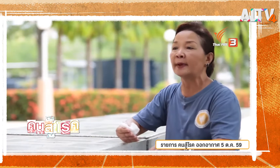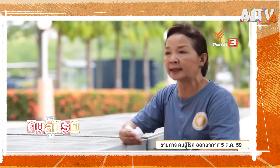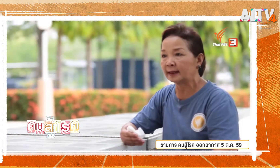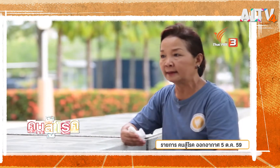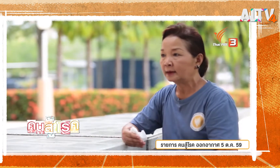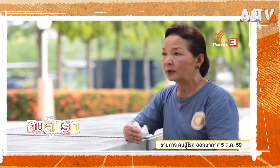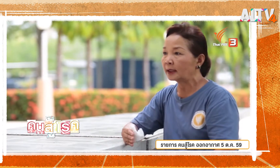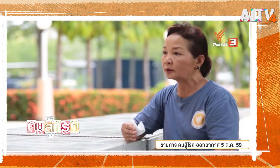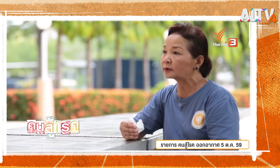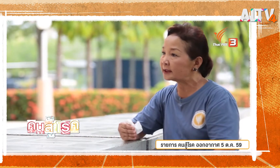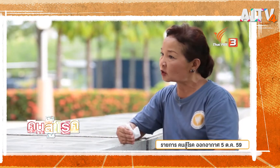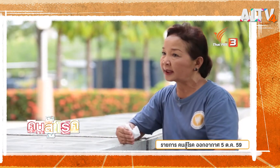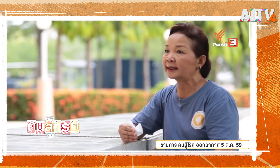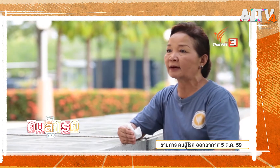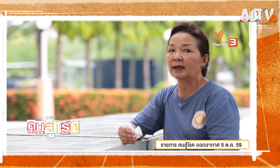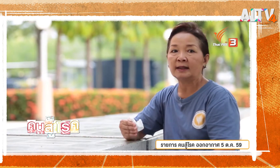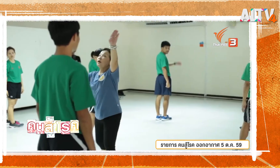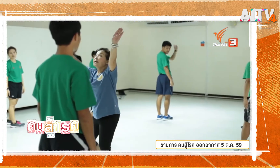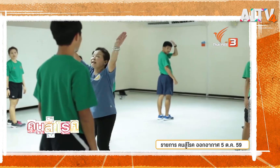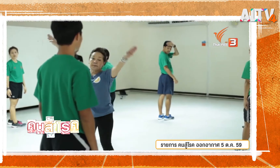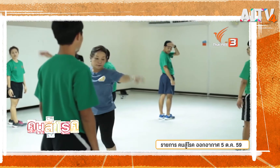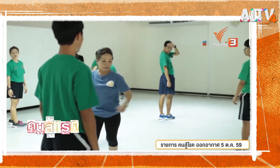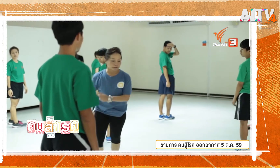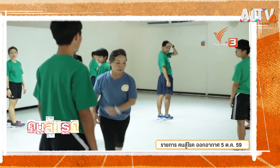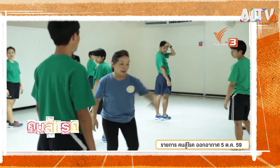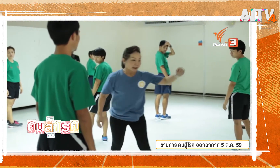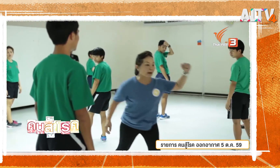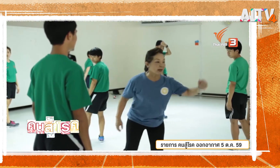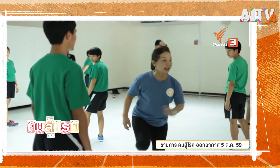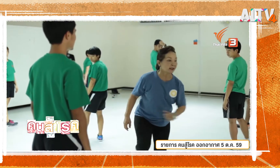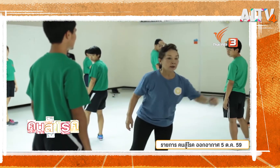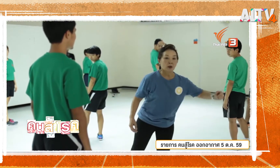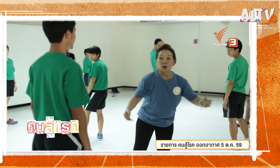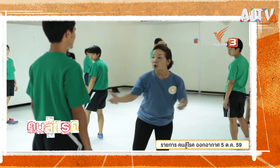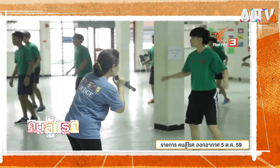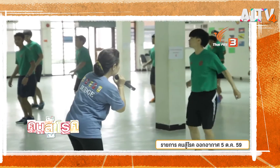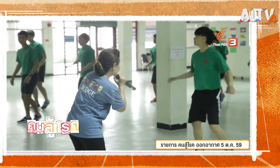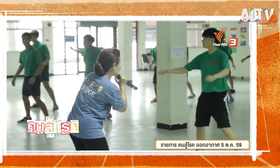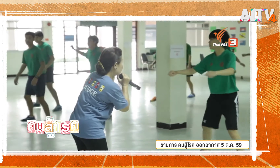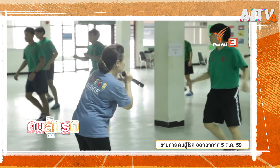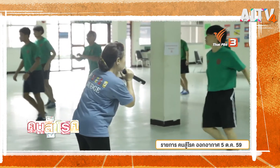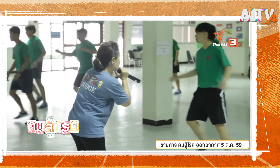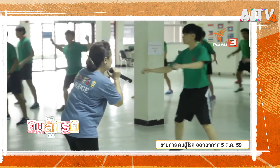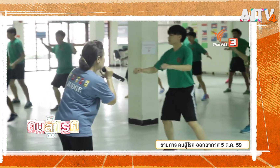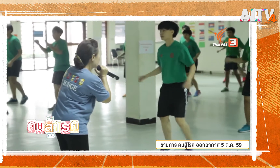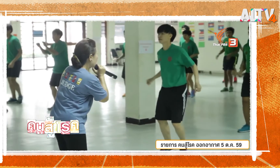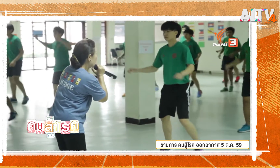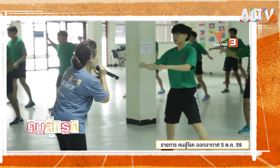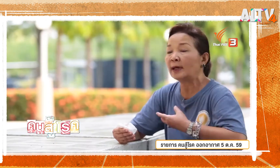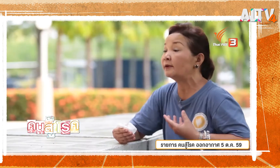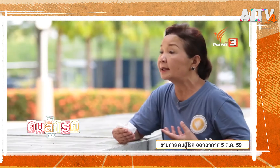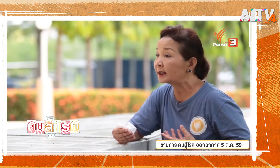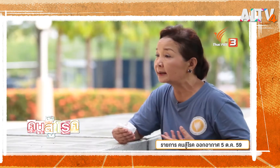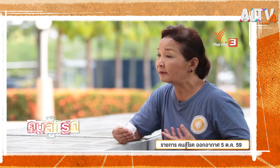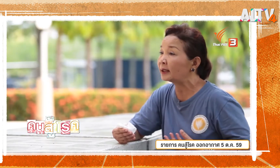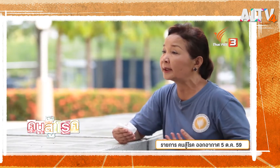คนละประเภทกันเพราะนั้นต้องตีโจทย์ให้แตกว่าแอโรบิกมันก็คือเอนดูรานซ์คือหัวใจปอดแข็งแรงหัวใจกับปอดนั่นคือระบ